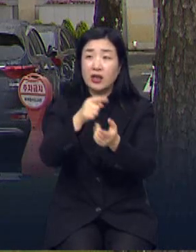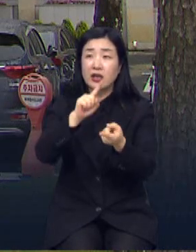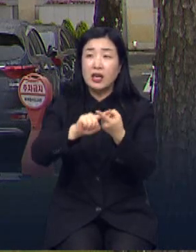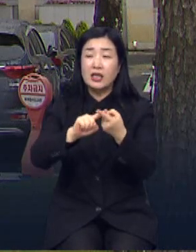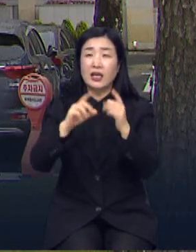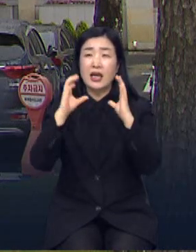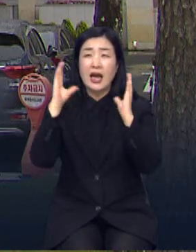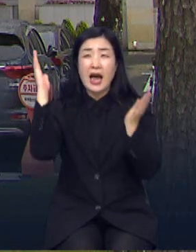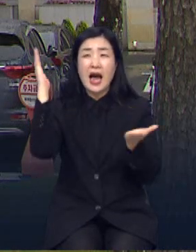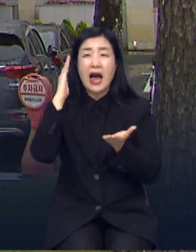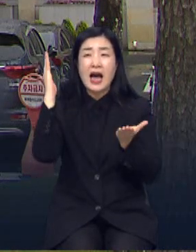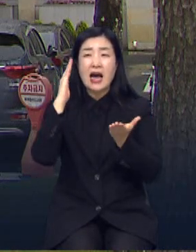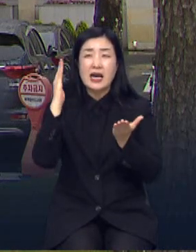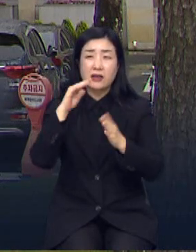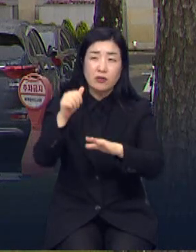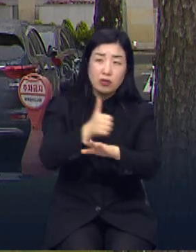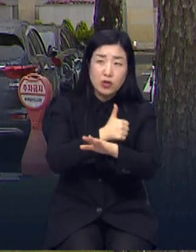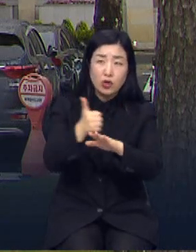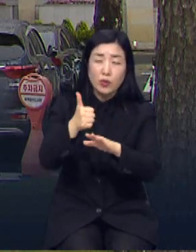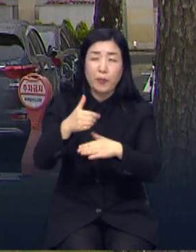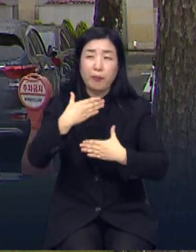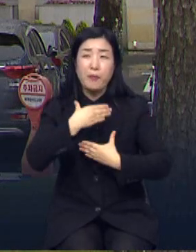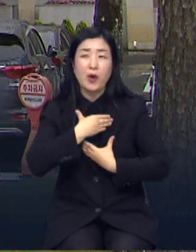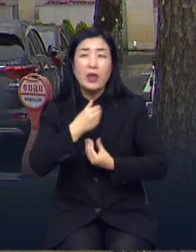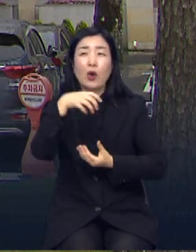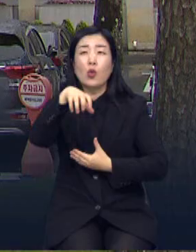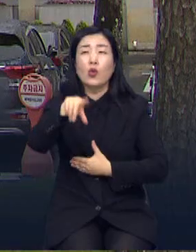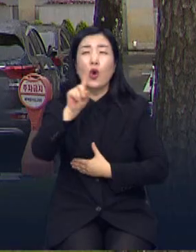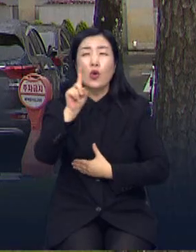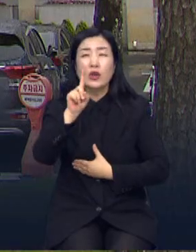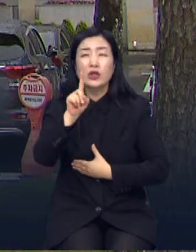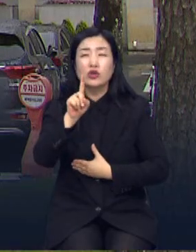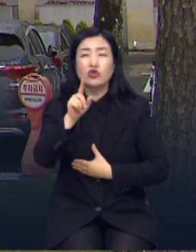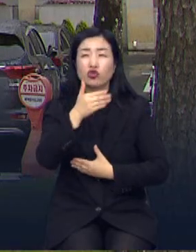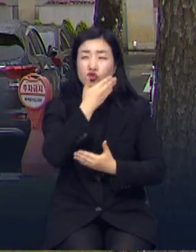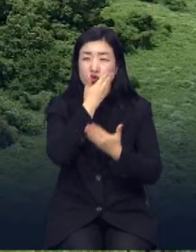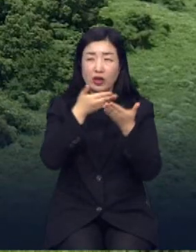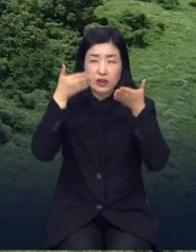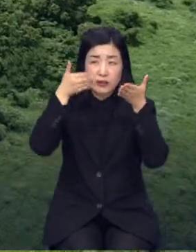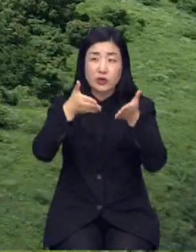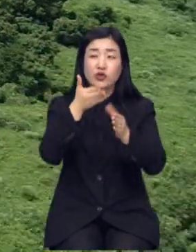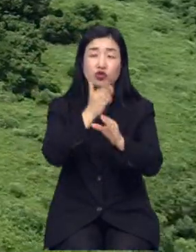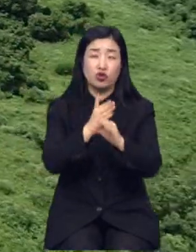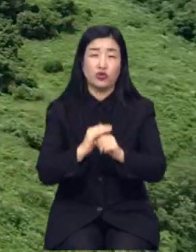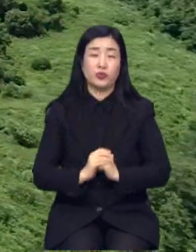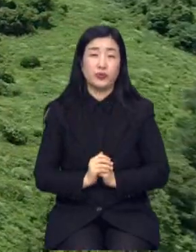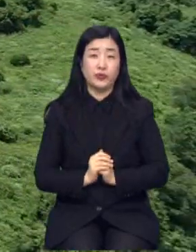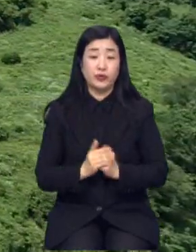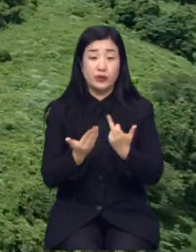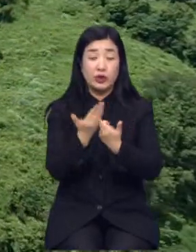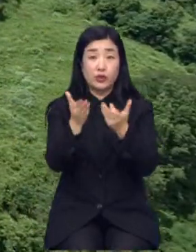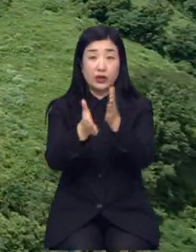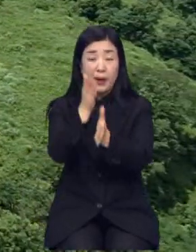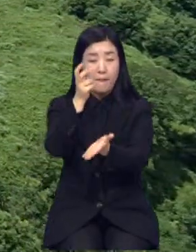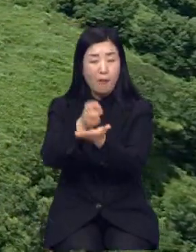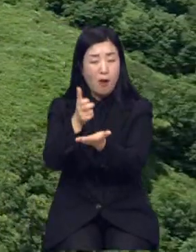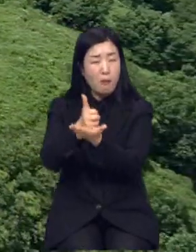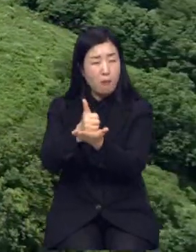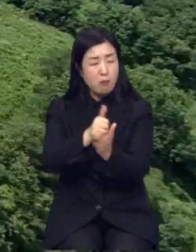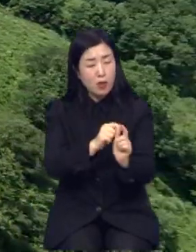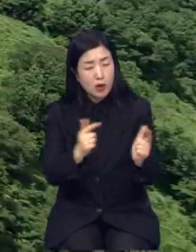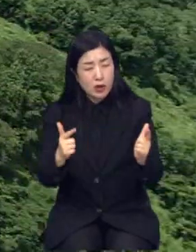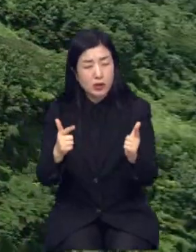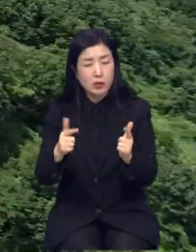통학 여건이 가장 좋은 곳이 어딜까에 대한 것들이 가장 초점을 맞추는 거죠. 제주시는 법에 따라 학교